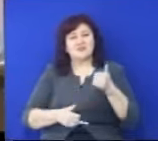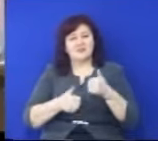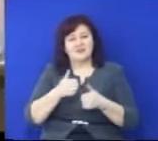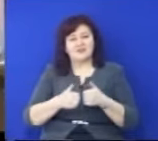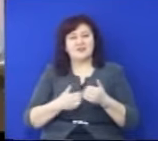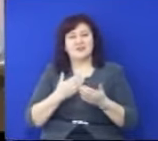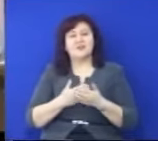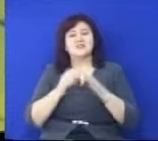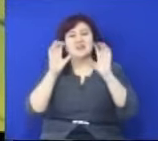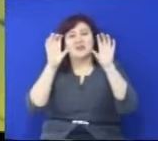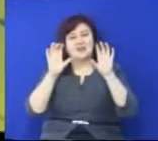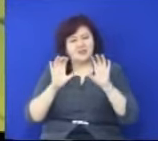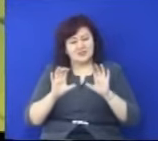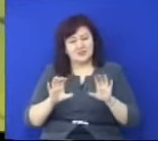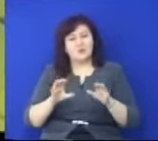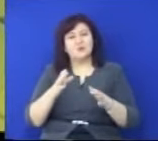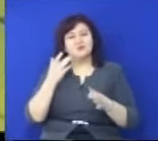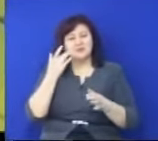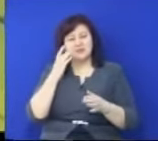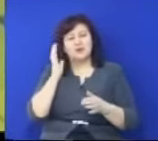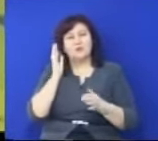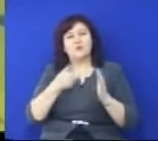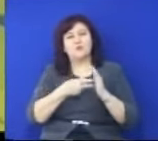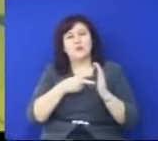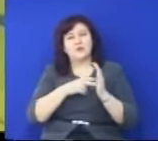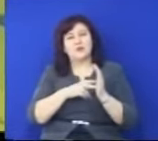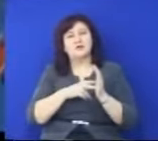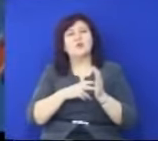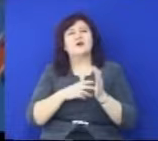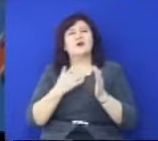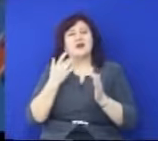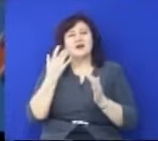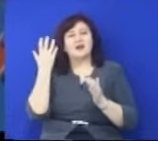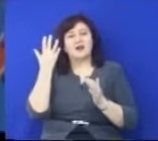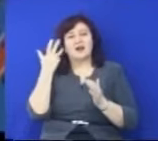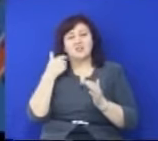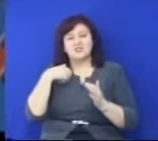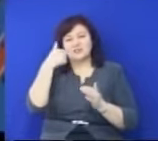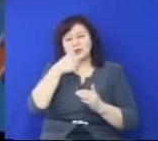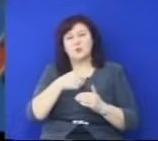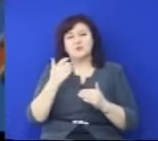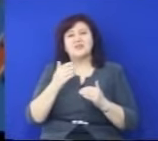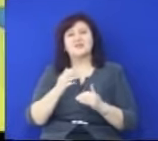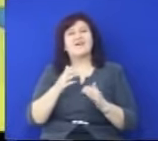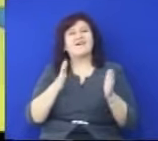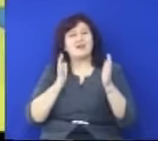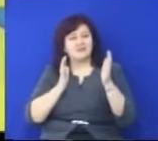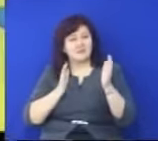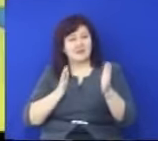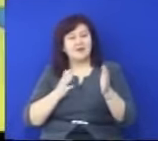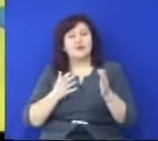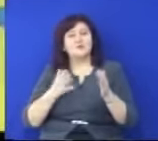жарысты дәстүрге айналдыруды жоспарлап отыр. Республикалық федерация басшылығының сөзінше каратэ бүгінде жақсы дамыған бұқаралық спорт түрінің